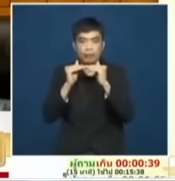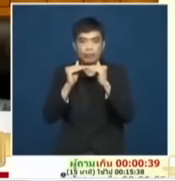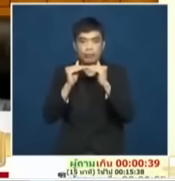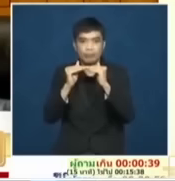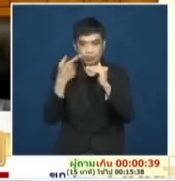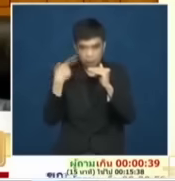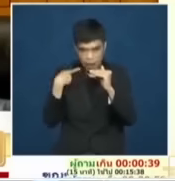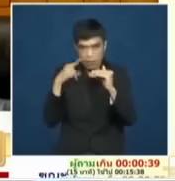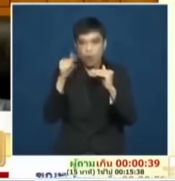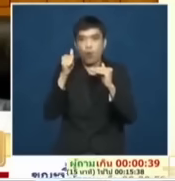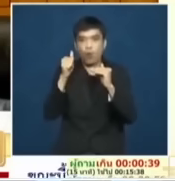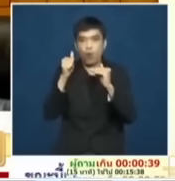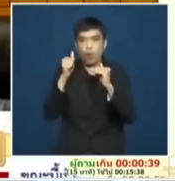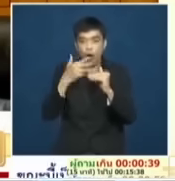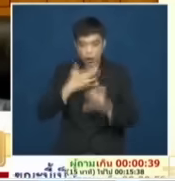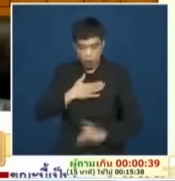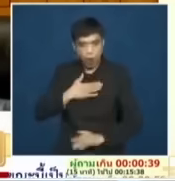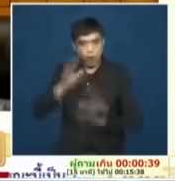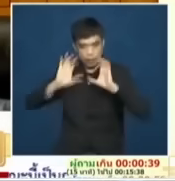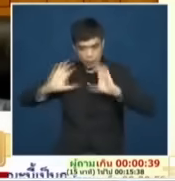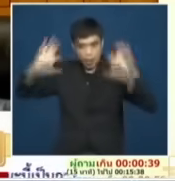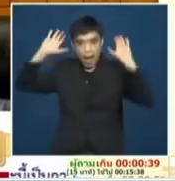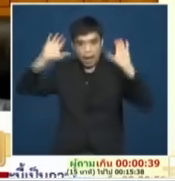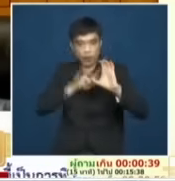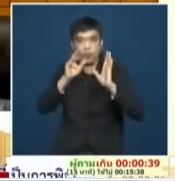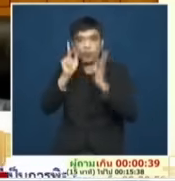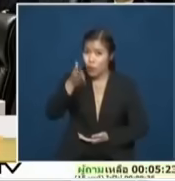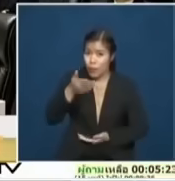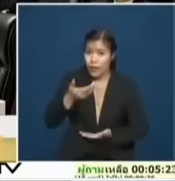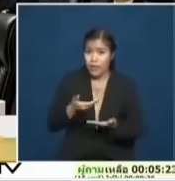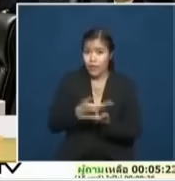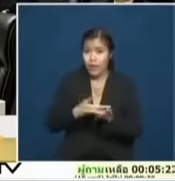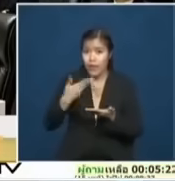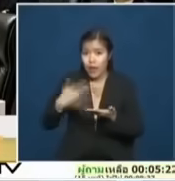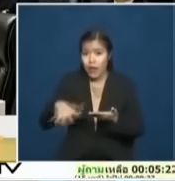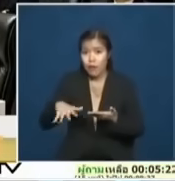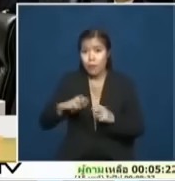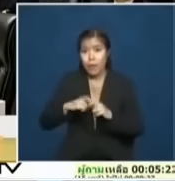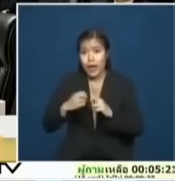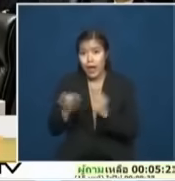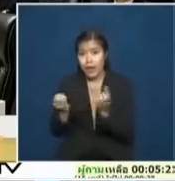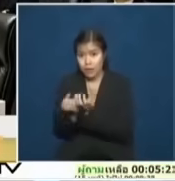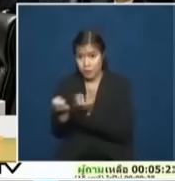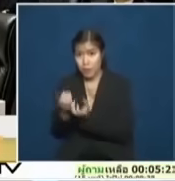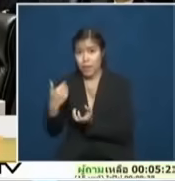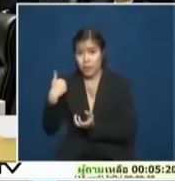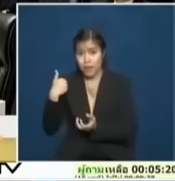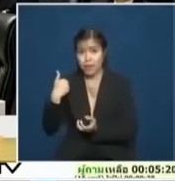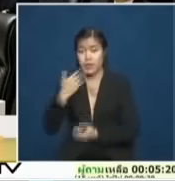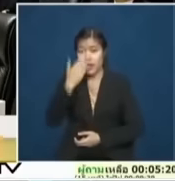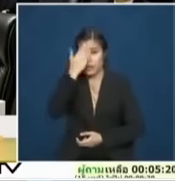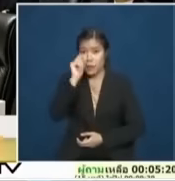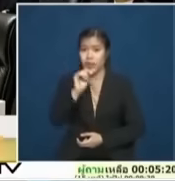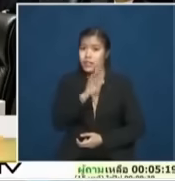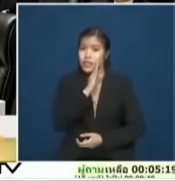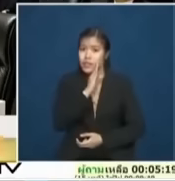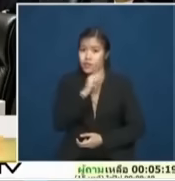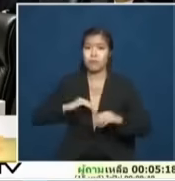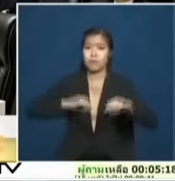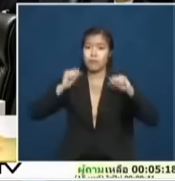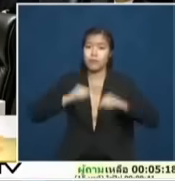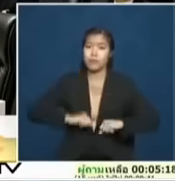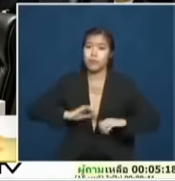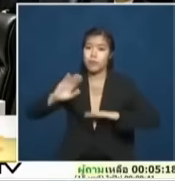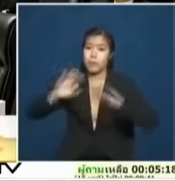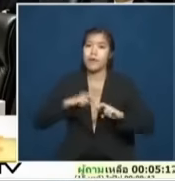ากจะแสดงน้ำใจกับคนที่ถูกดำเนินคดีแต่ความเป็นจริงคือเขาติดคุกกันอยู่ติดคุกกันเพราะอะไรเพราะแร